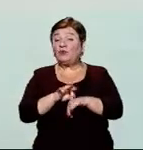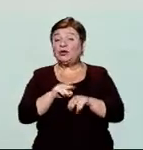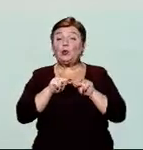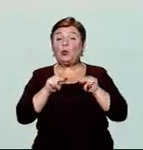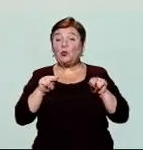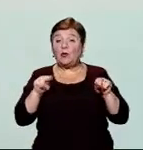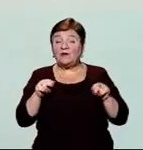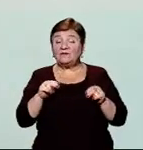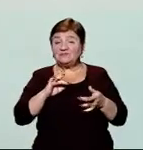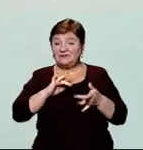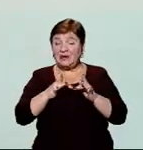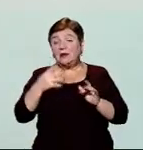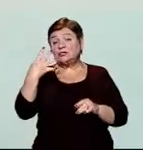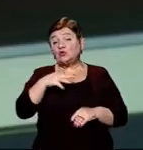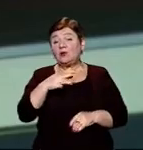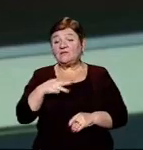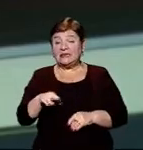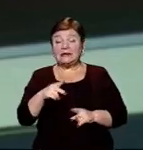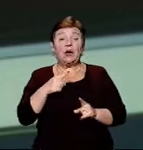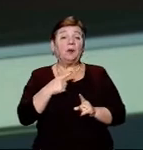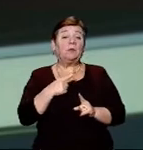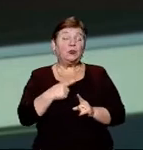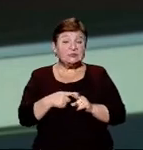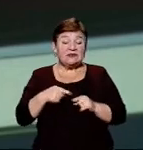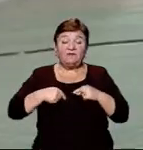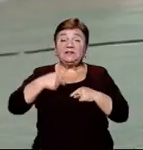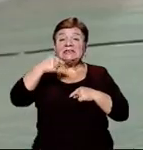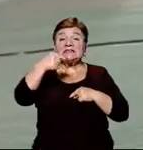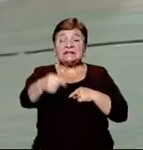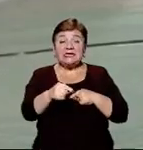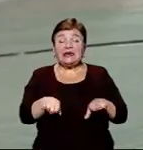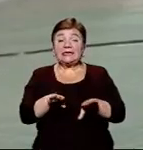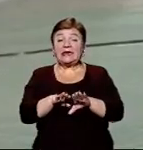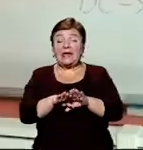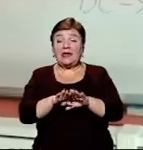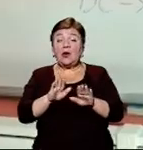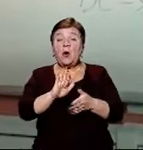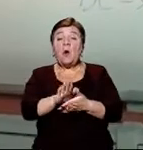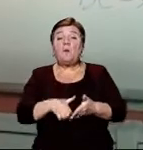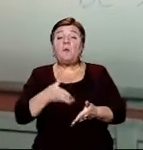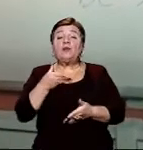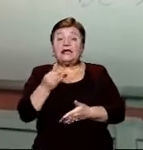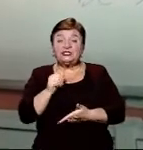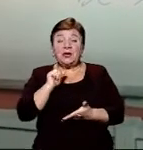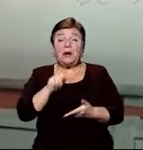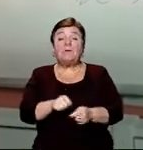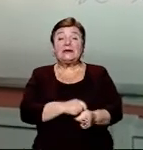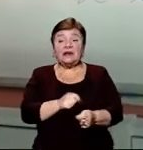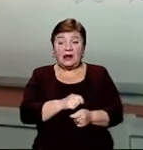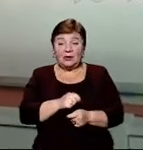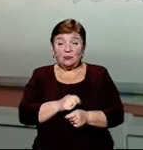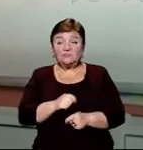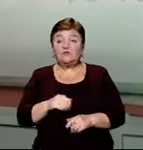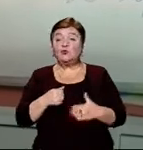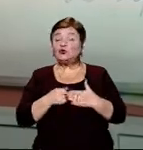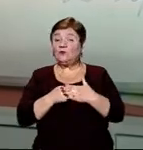урок в онлайн-режимі 40 хвилин. Плюс у дистанційному такій подачі матеріалу діти не перебивають в